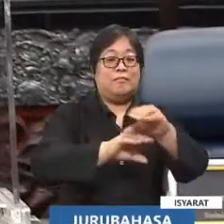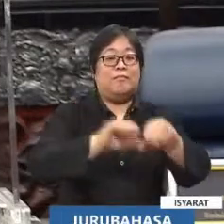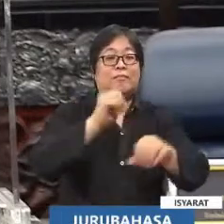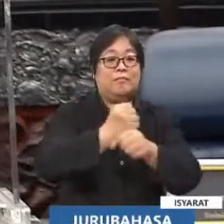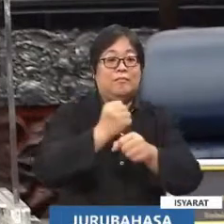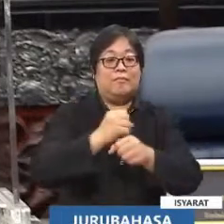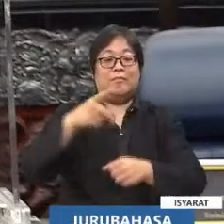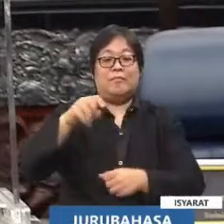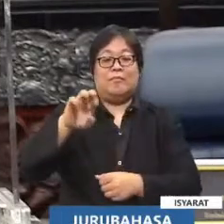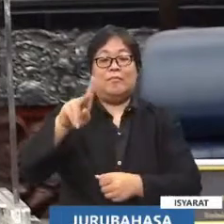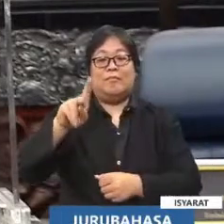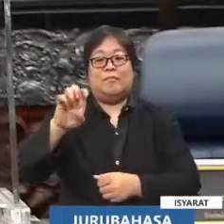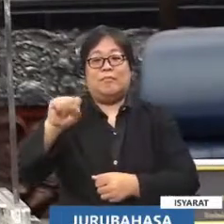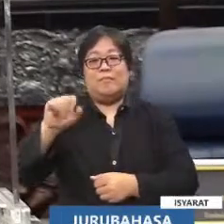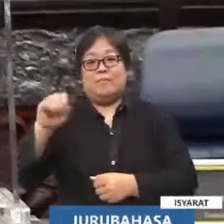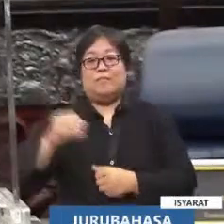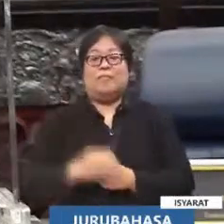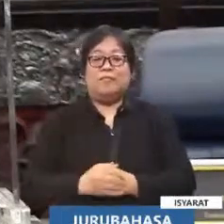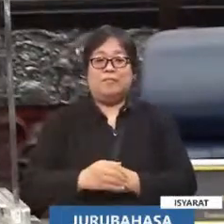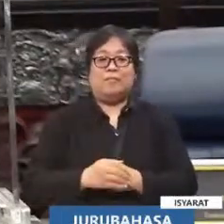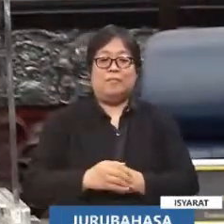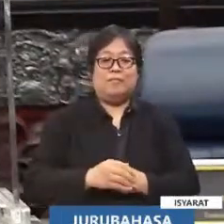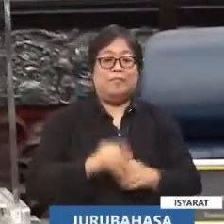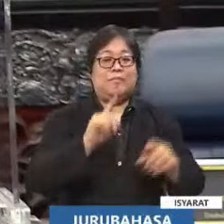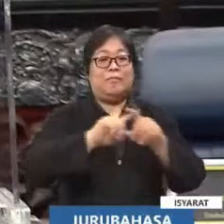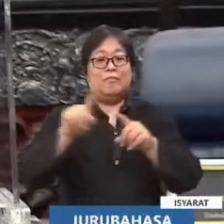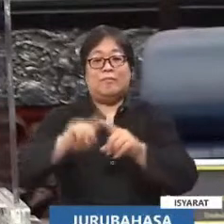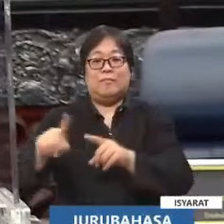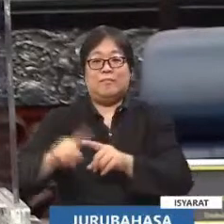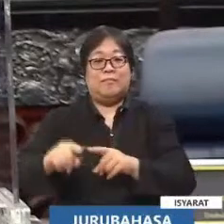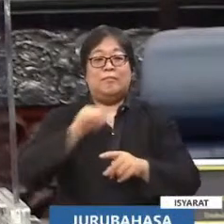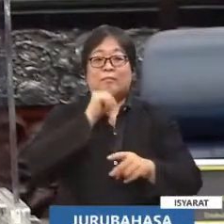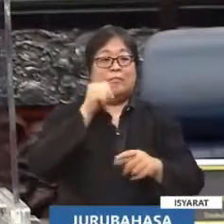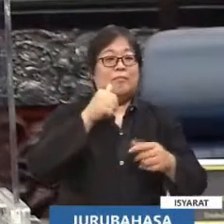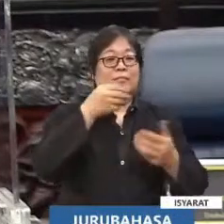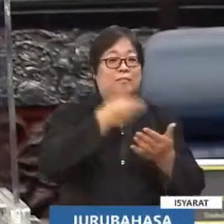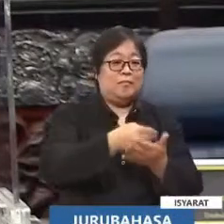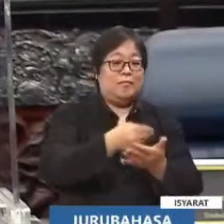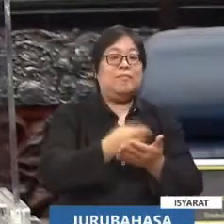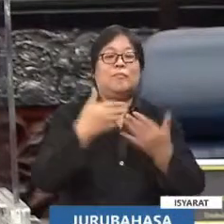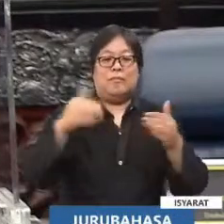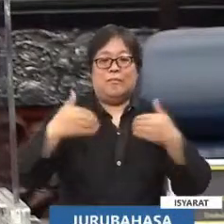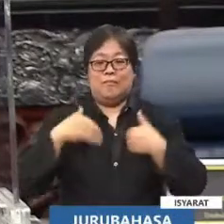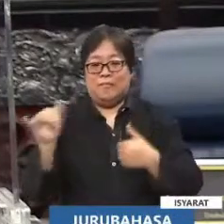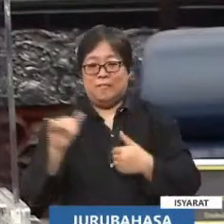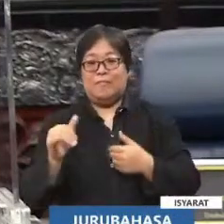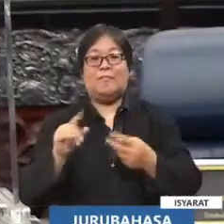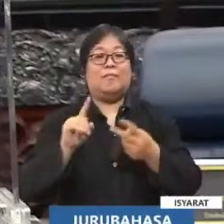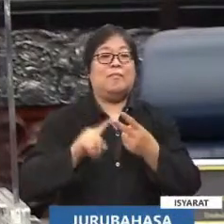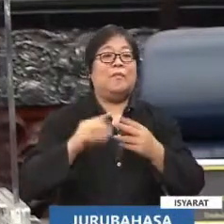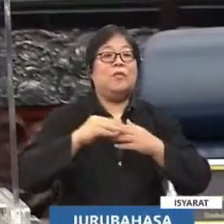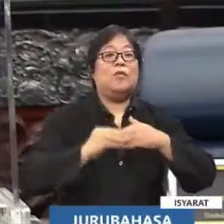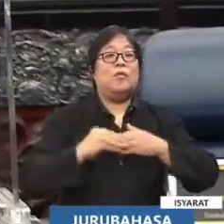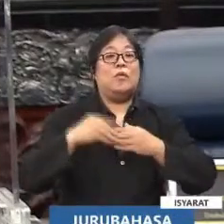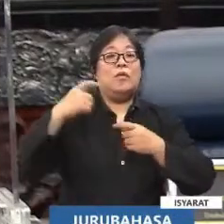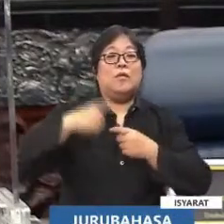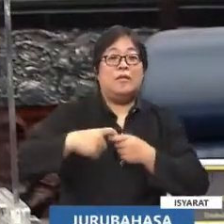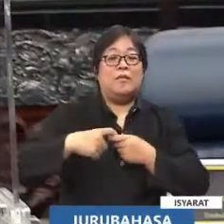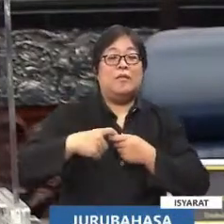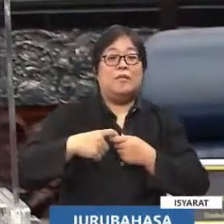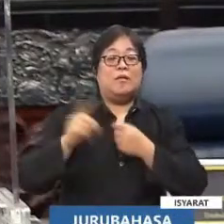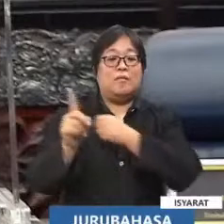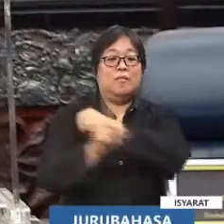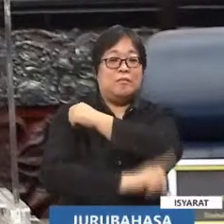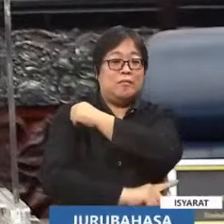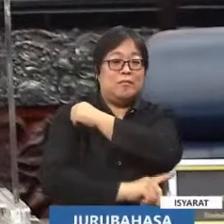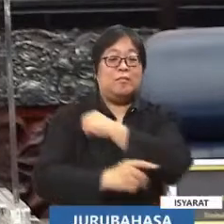Perkeso untuk mereka. Insentif-insentif yang bukan berbentuk kewangan juga telah diadakan, iaitu kelonggaran yang berkaitan dengan